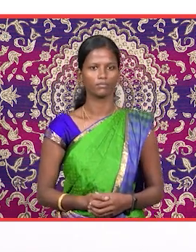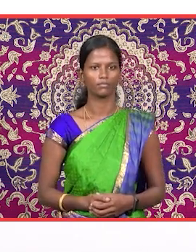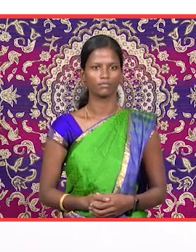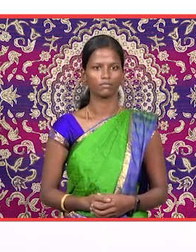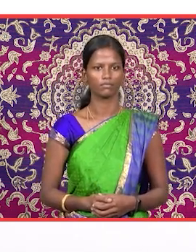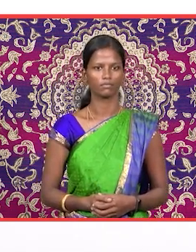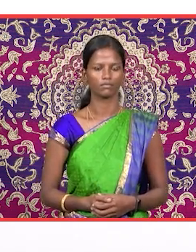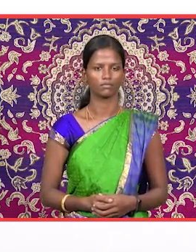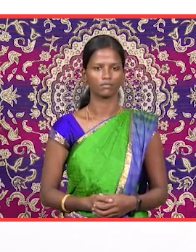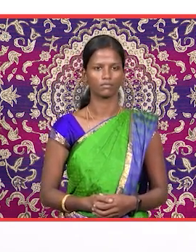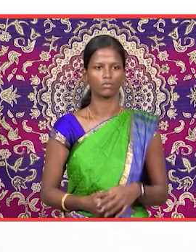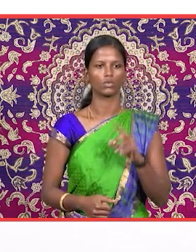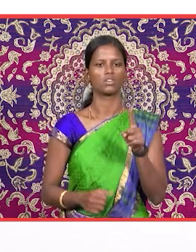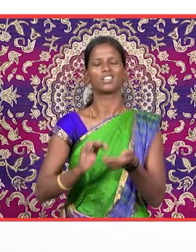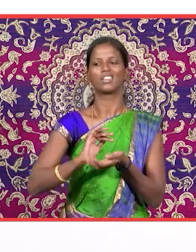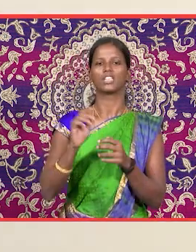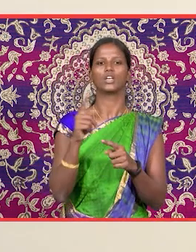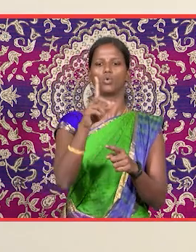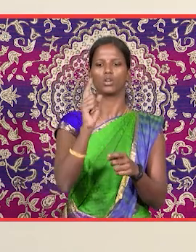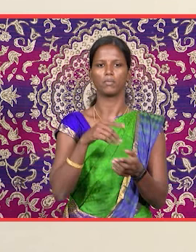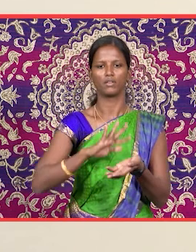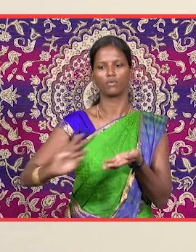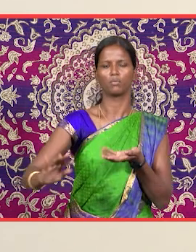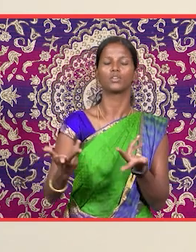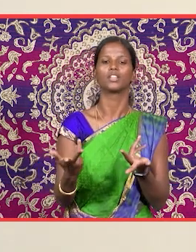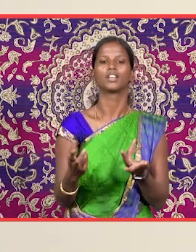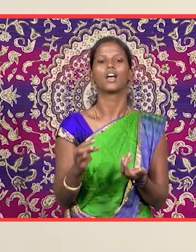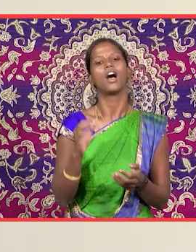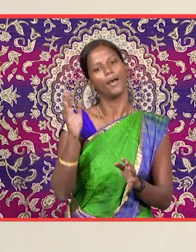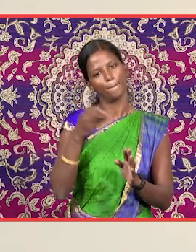நம்ம ஈஸியாக சொல்லிக்கலாம், 1லேருந்து கால் போணுச்சுன்னா